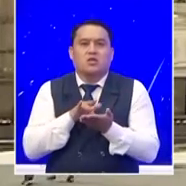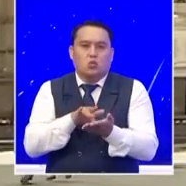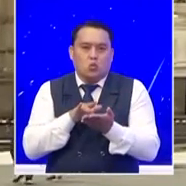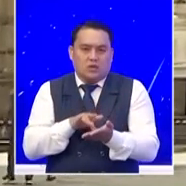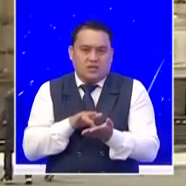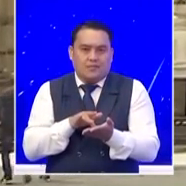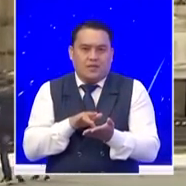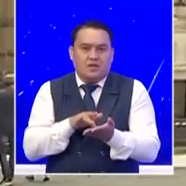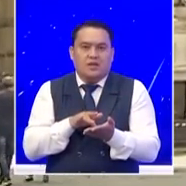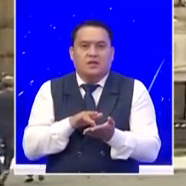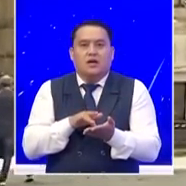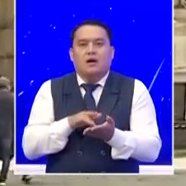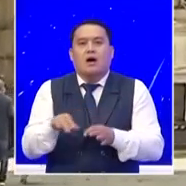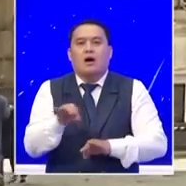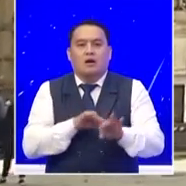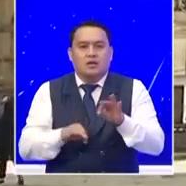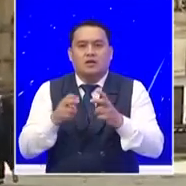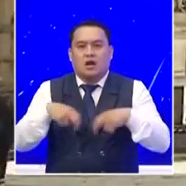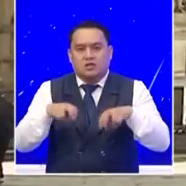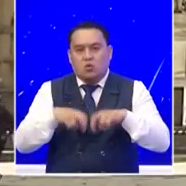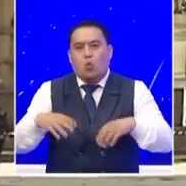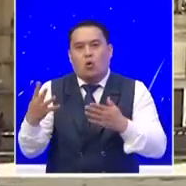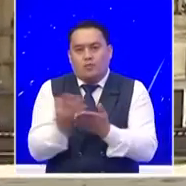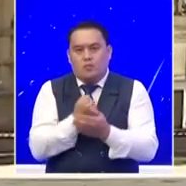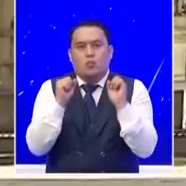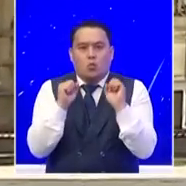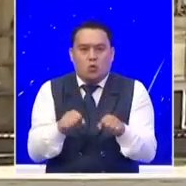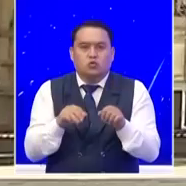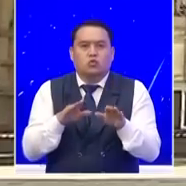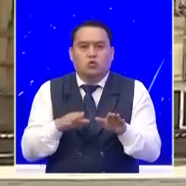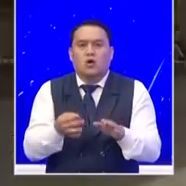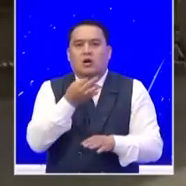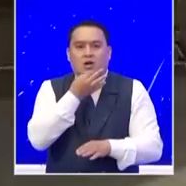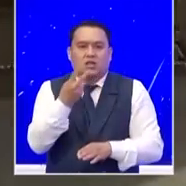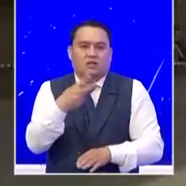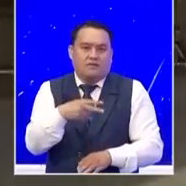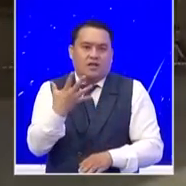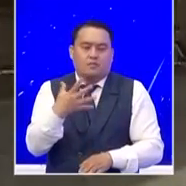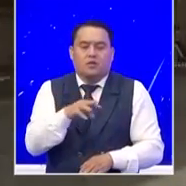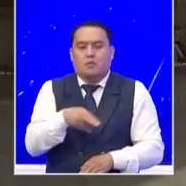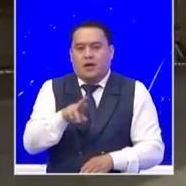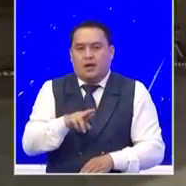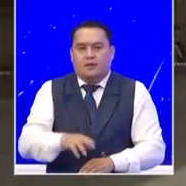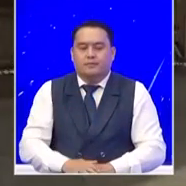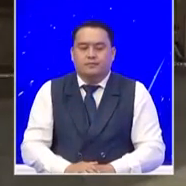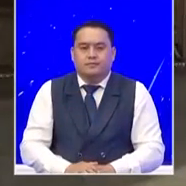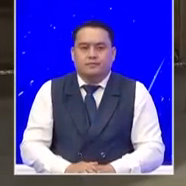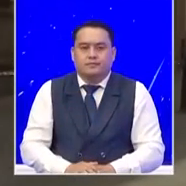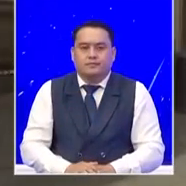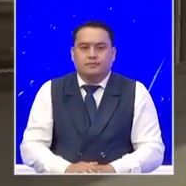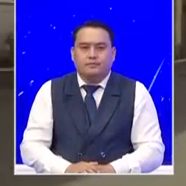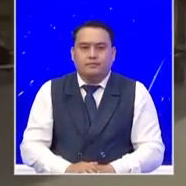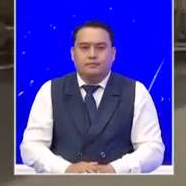иностранные туристы, а сицилийские археологические раскопки можно будет посетить еще раньше. Доступ к ним будет разрешен 25 мая.